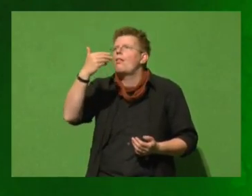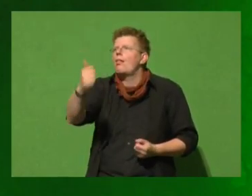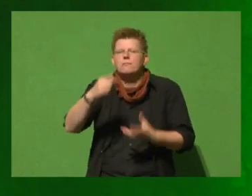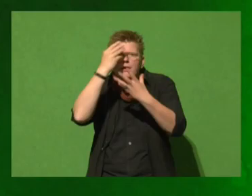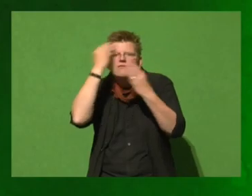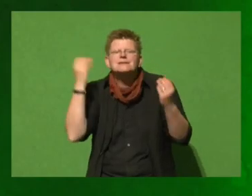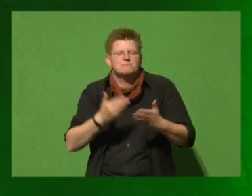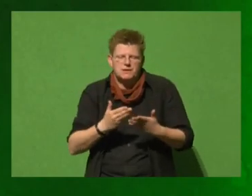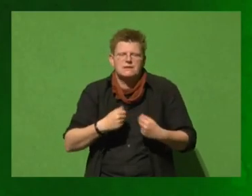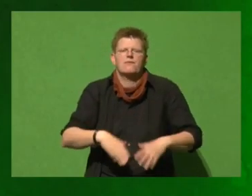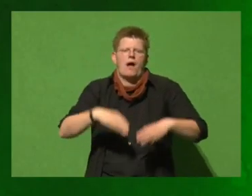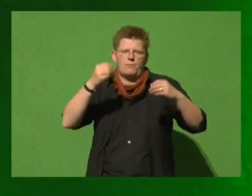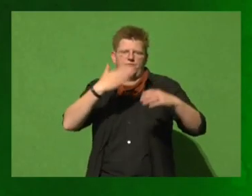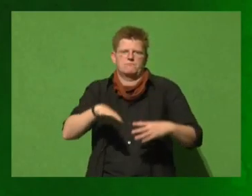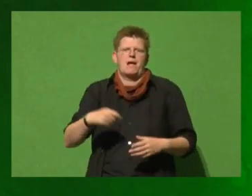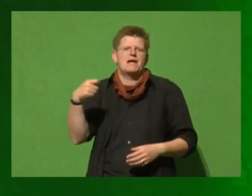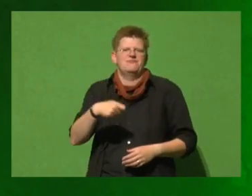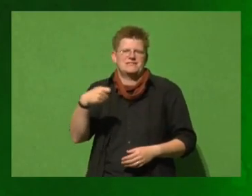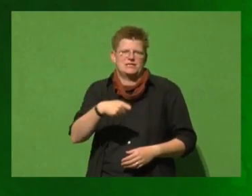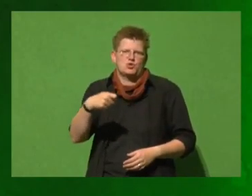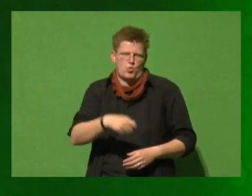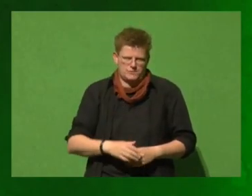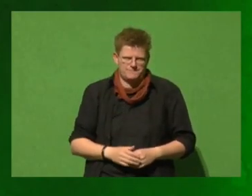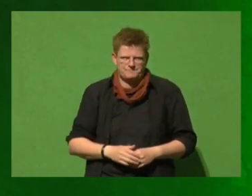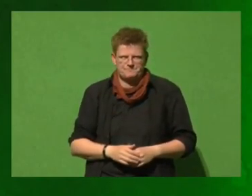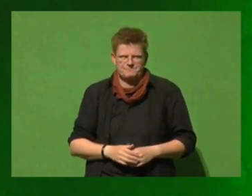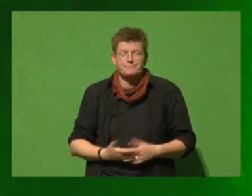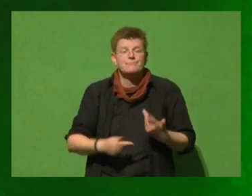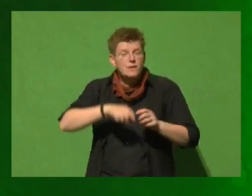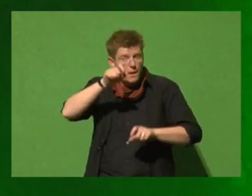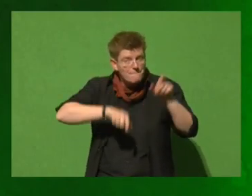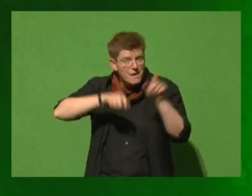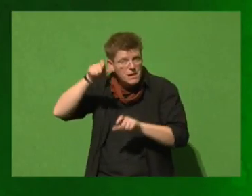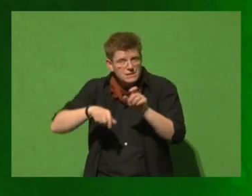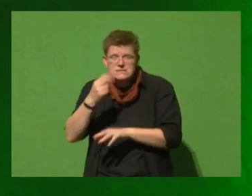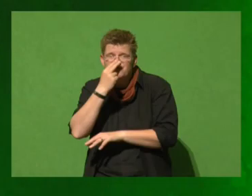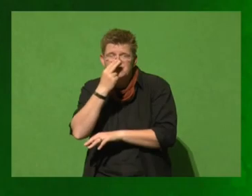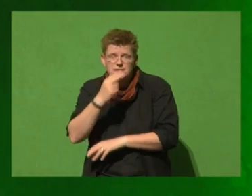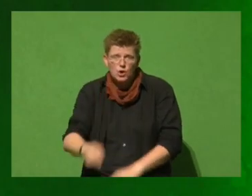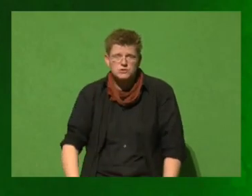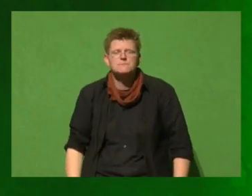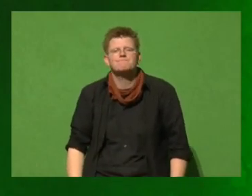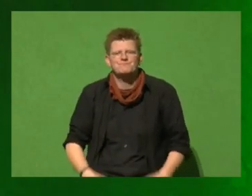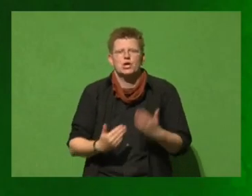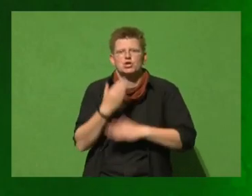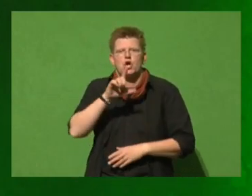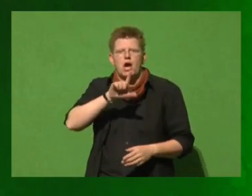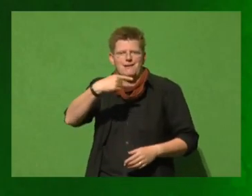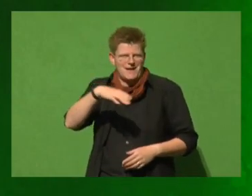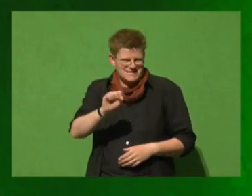mehr investiert. Am Rande möchte ich da auf die Bilanz eingehen. Und da haben wir die neue LGS mit